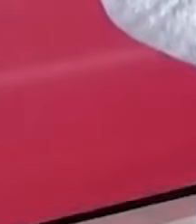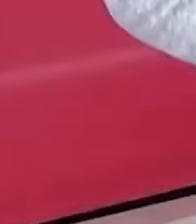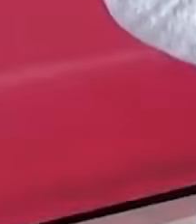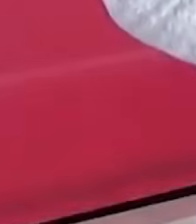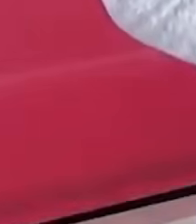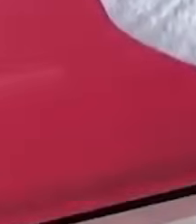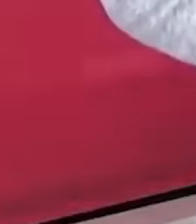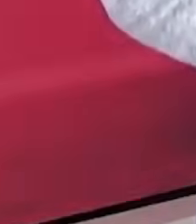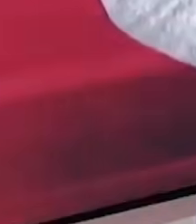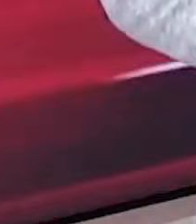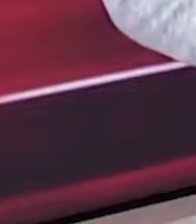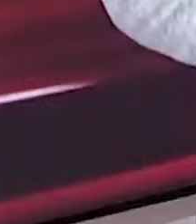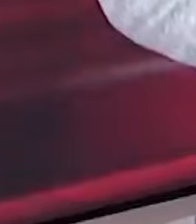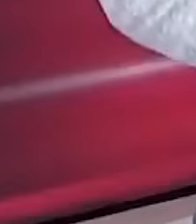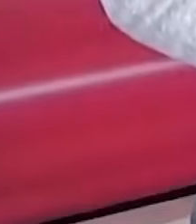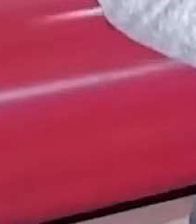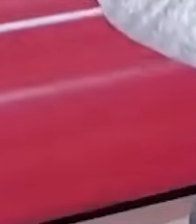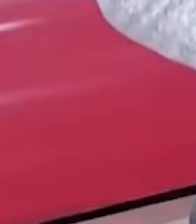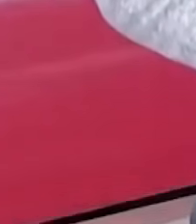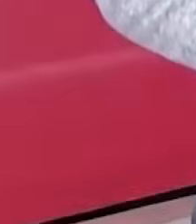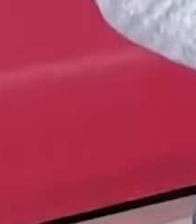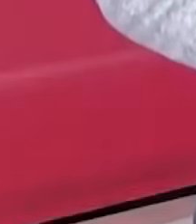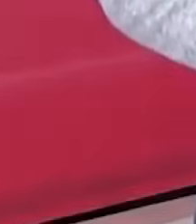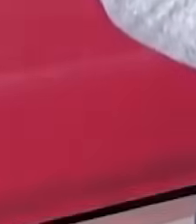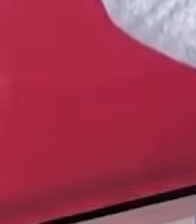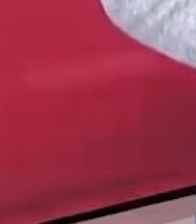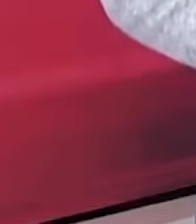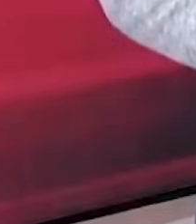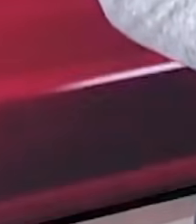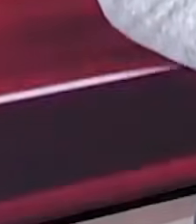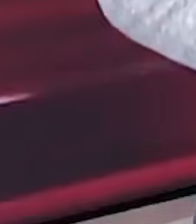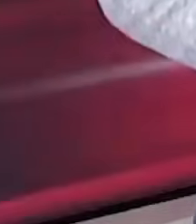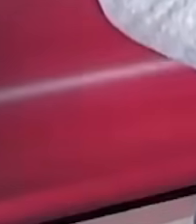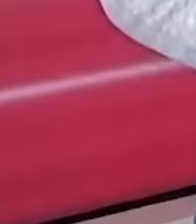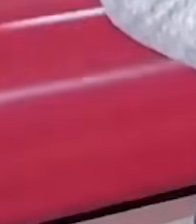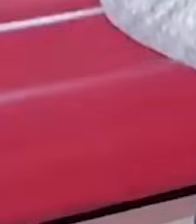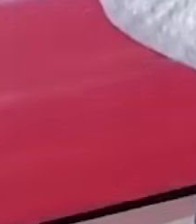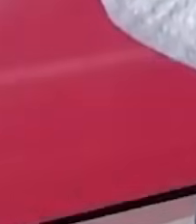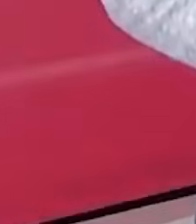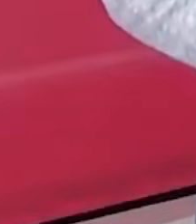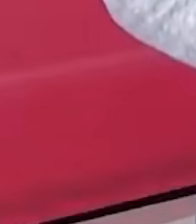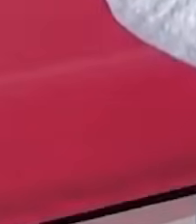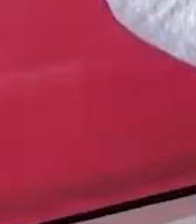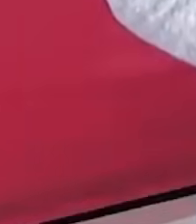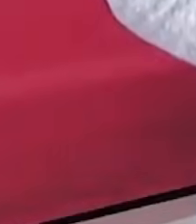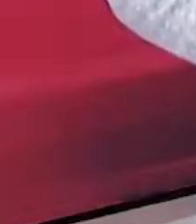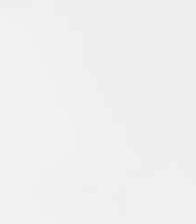bisitahin ang GMA Pinoy TV at www.gmanews.tv.